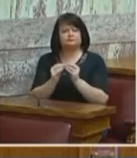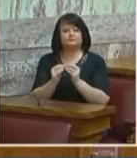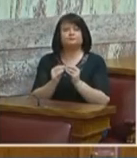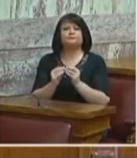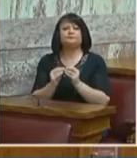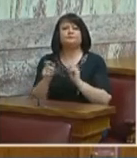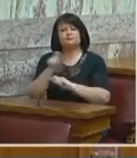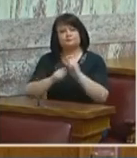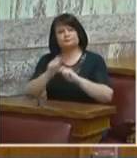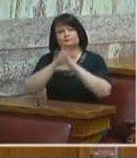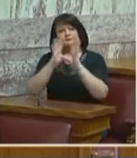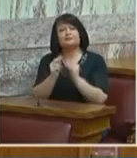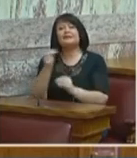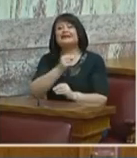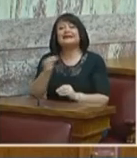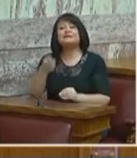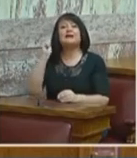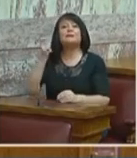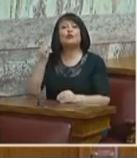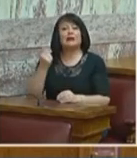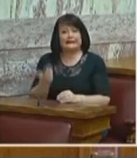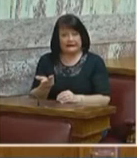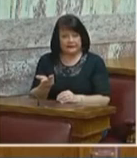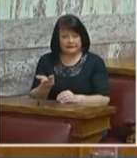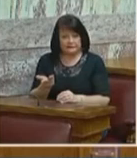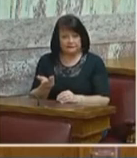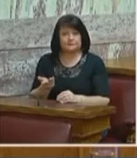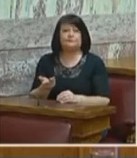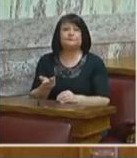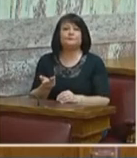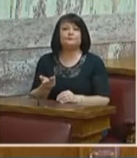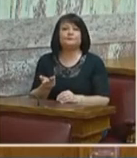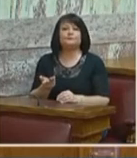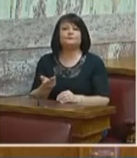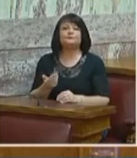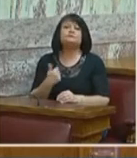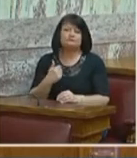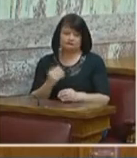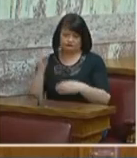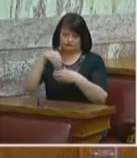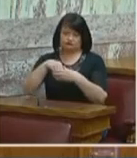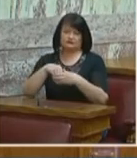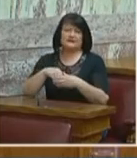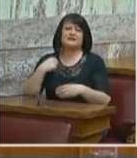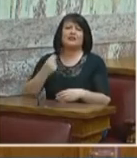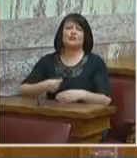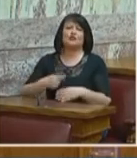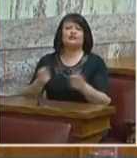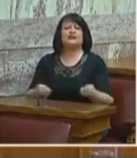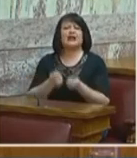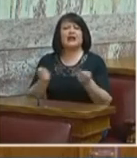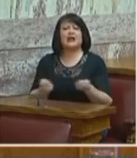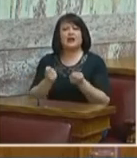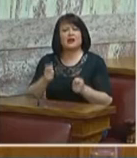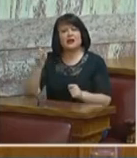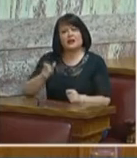το αληθινό νόημα της πολιτικής και αποτελούν το λόγο συμμετοχής στα δημόσια πράγματα για κάθε συνείδητο και